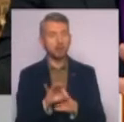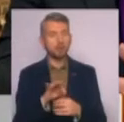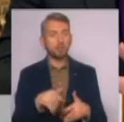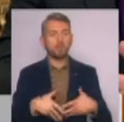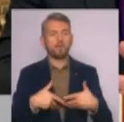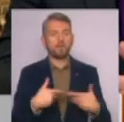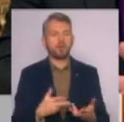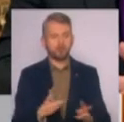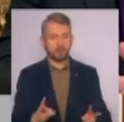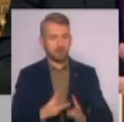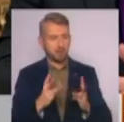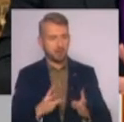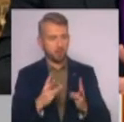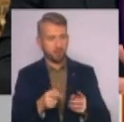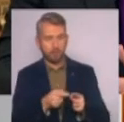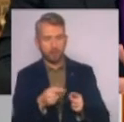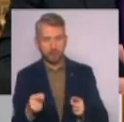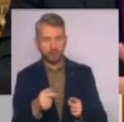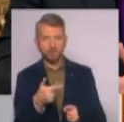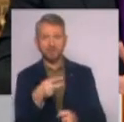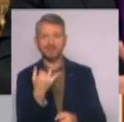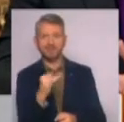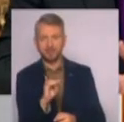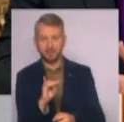вираженість запального процесу, гнійний характер.